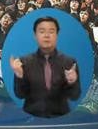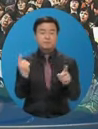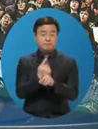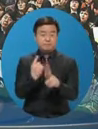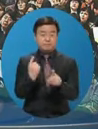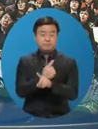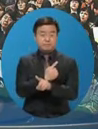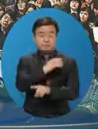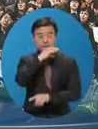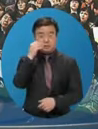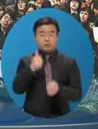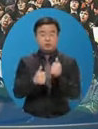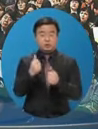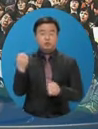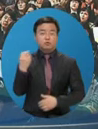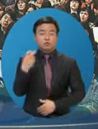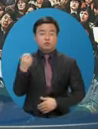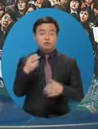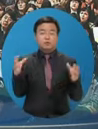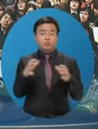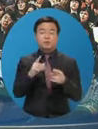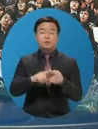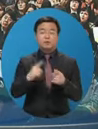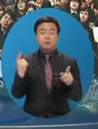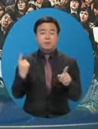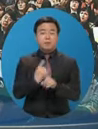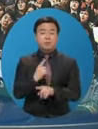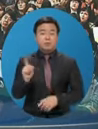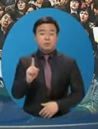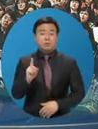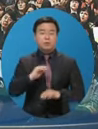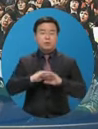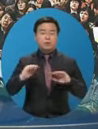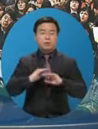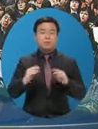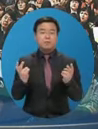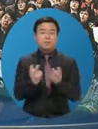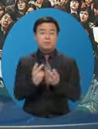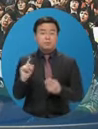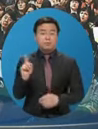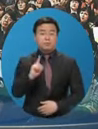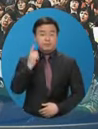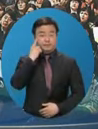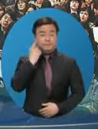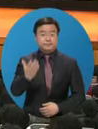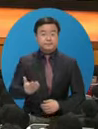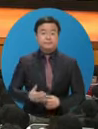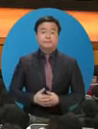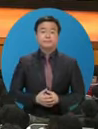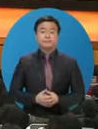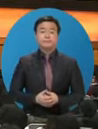수시에서 바뀌는 점은 뭐고, 이에 대한 대비법은 또 뭘까요? 최희연 기자가 정리했습니다.